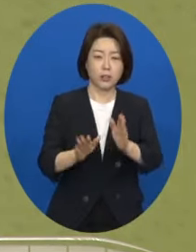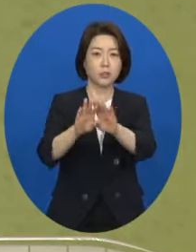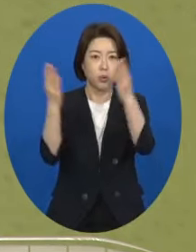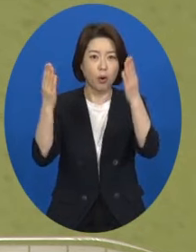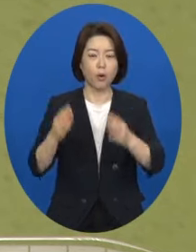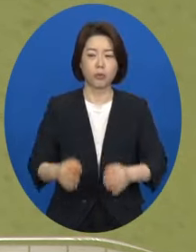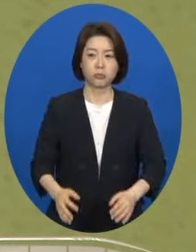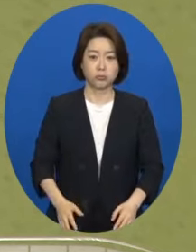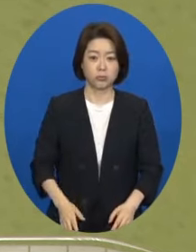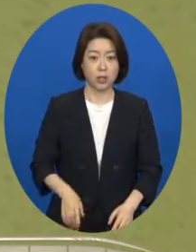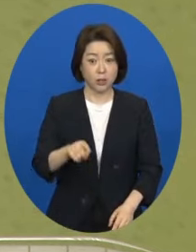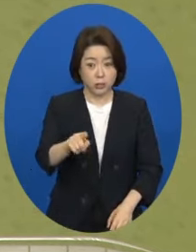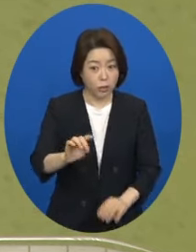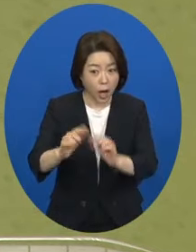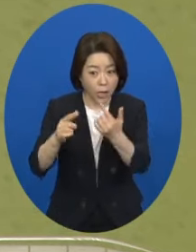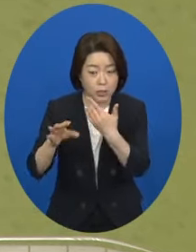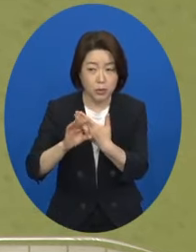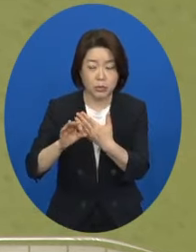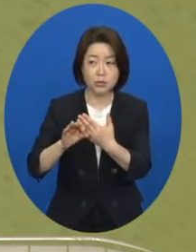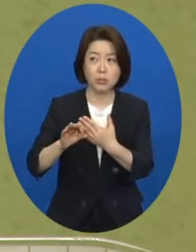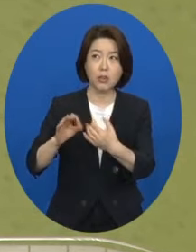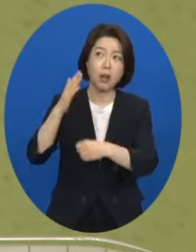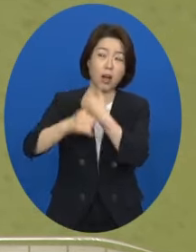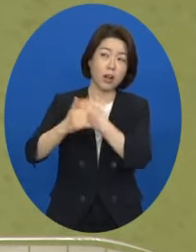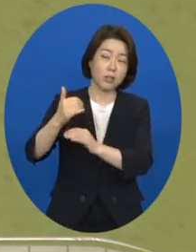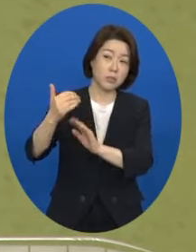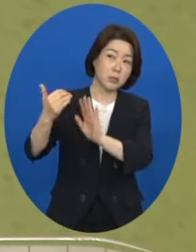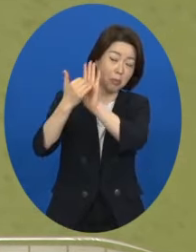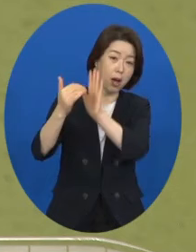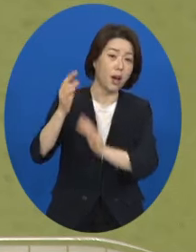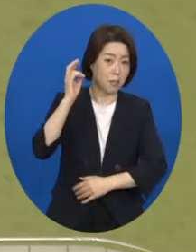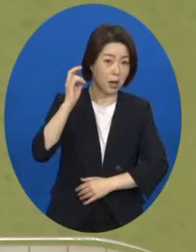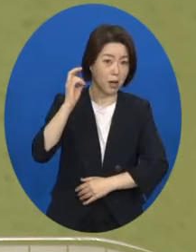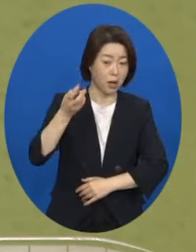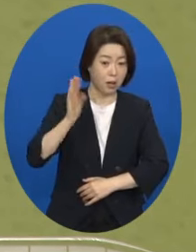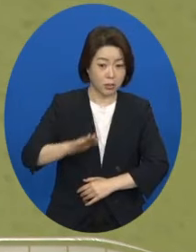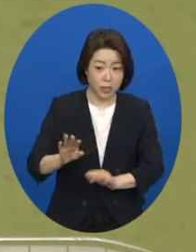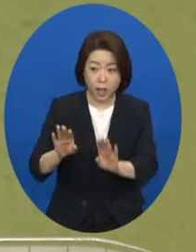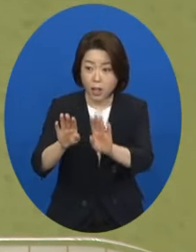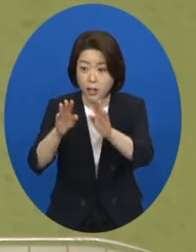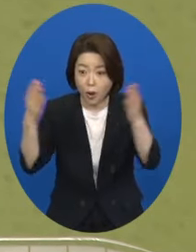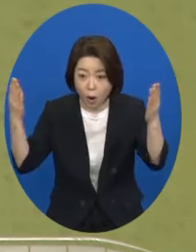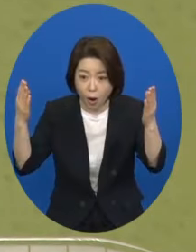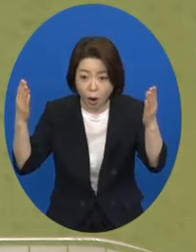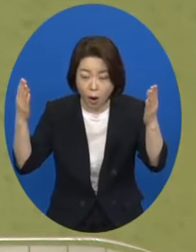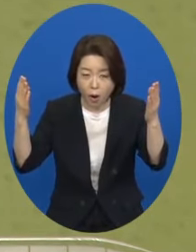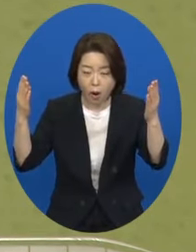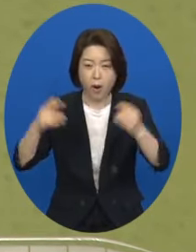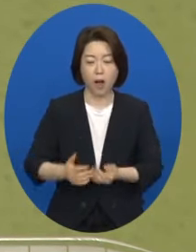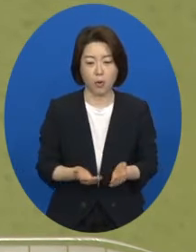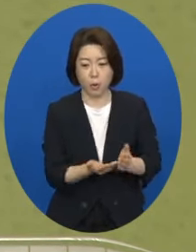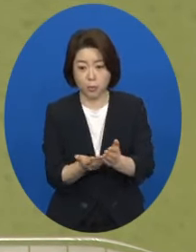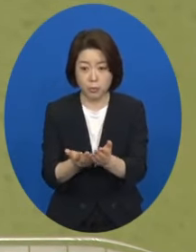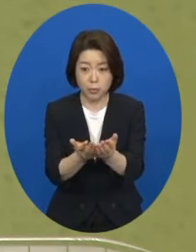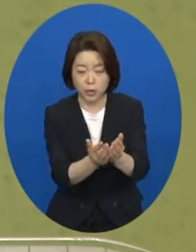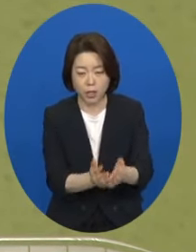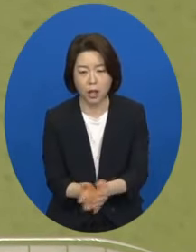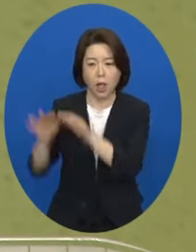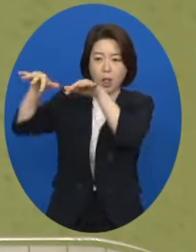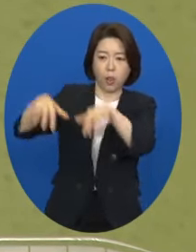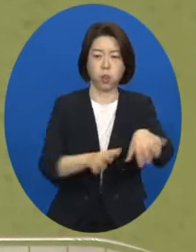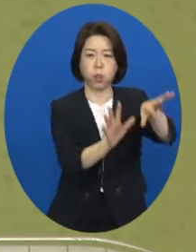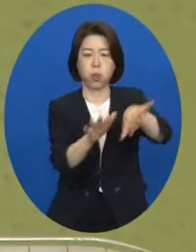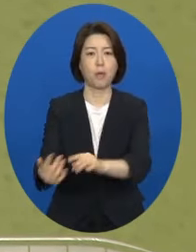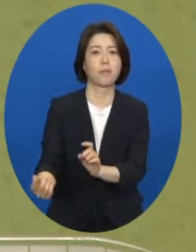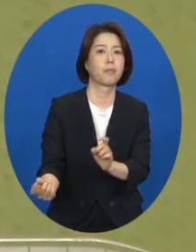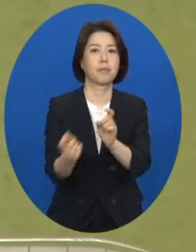하나님이 아니면 막아주시겠지. 근데 길이 열리니까 배를 타고 간 거 아닙니까? 그러다가 뭘 만나요? 풍랑을 만나게 되는